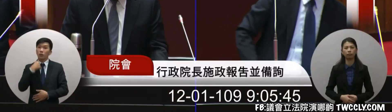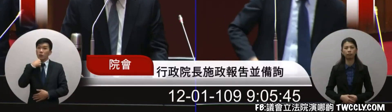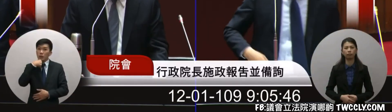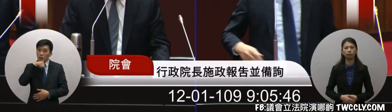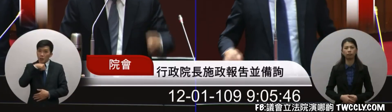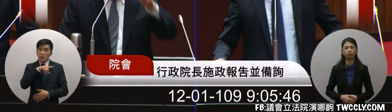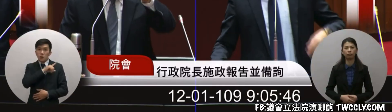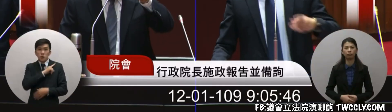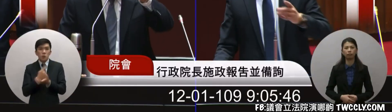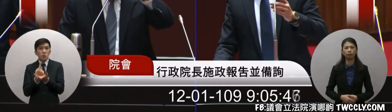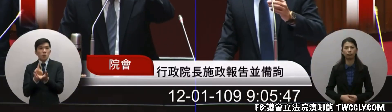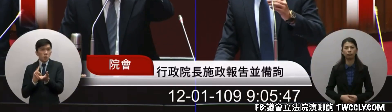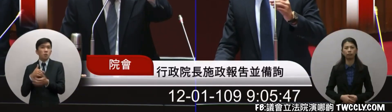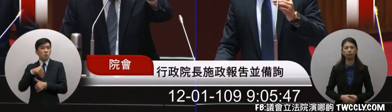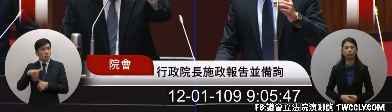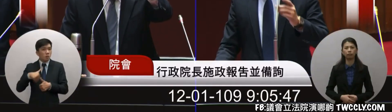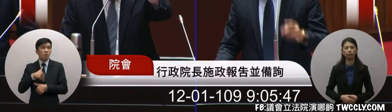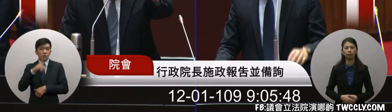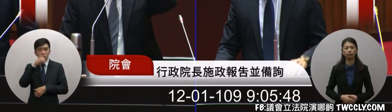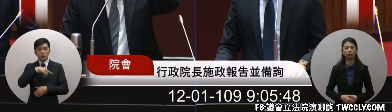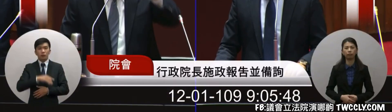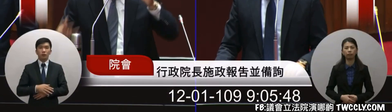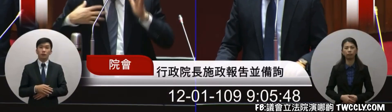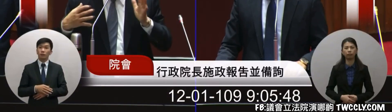于世界，何况美国